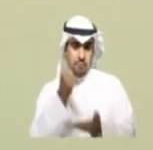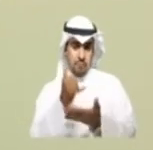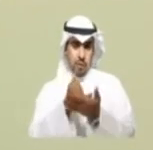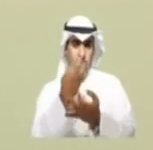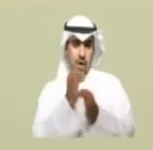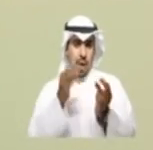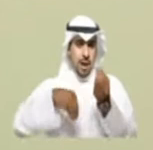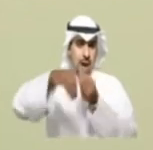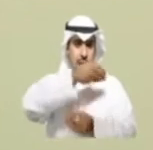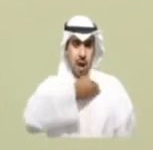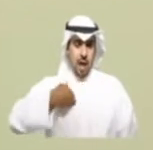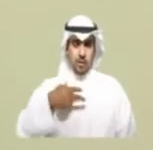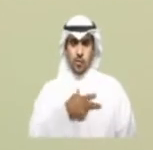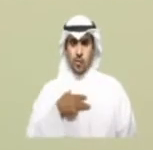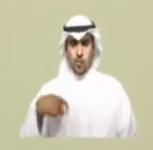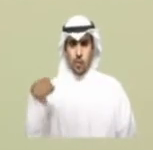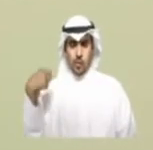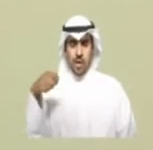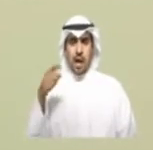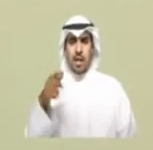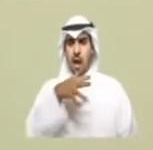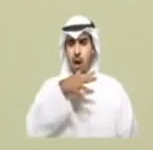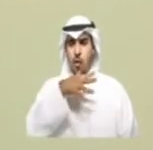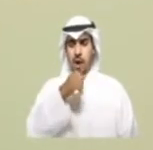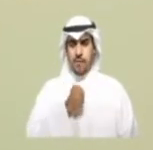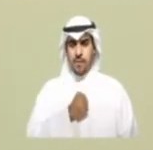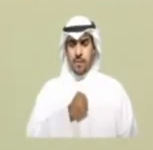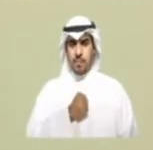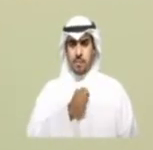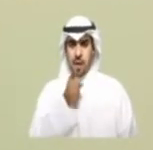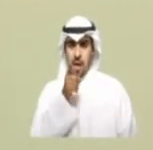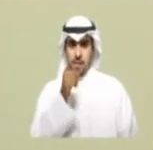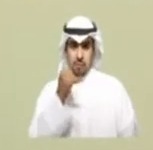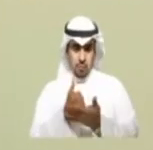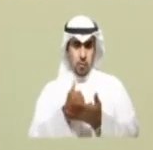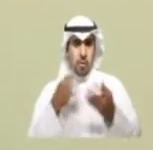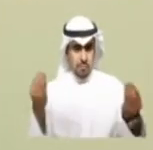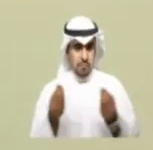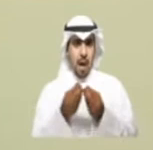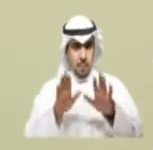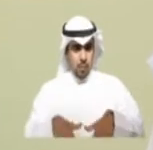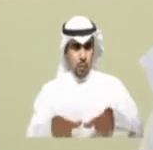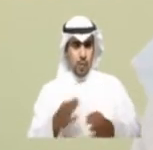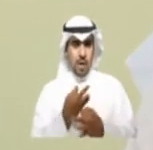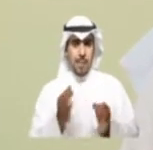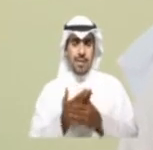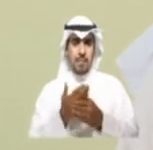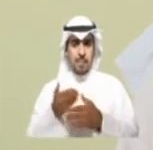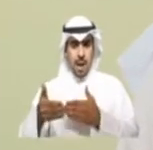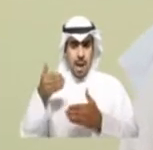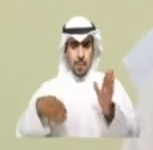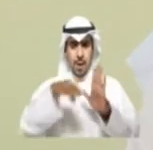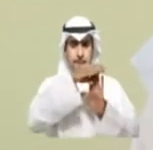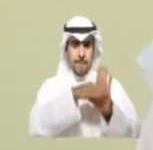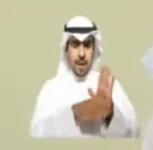بشؤون الحج في وزارة الأوقاف والشؤون الإسلامية، وكان من الموجودين على وضع خطة التصعيد ومن